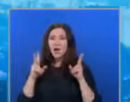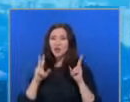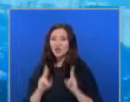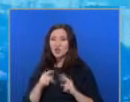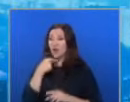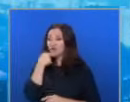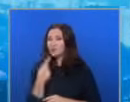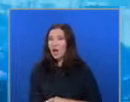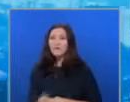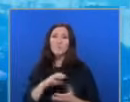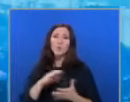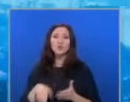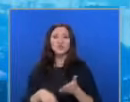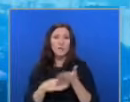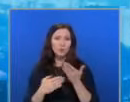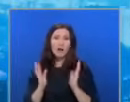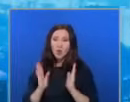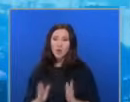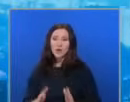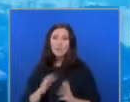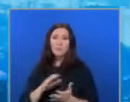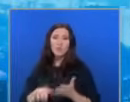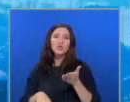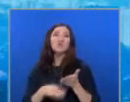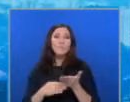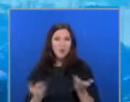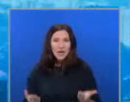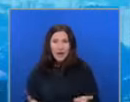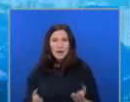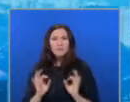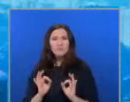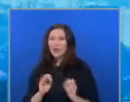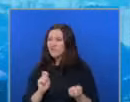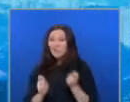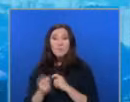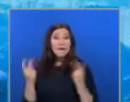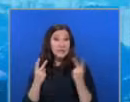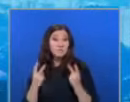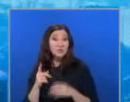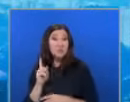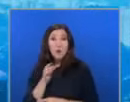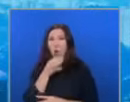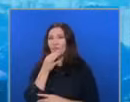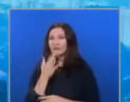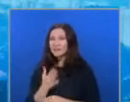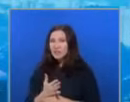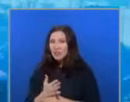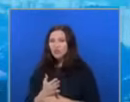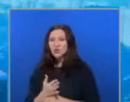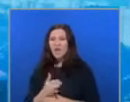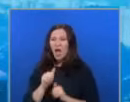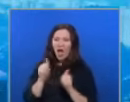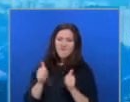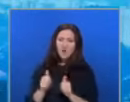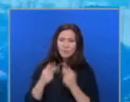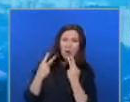да заяви политическа подкрепа, конкретна политическа подкрепа. Такива промени, разбира се, че могат да се случат